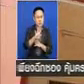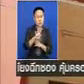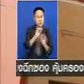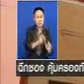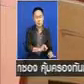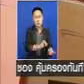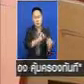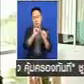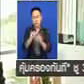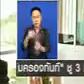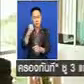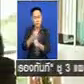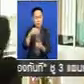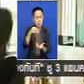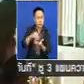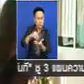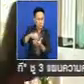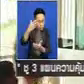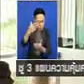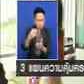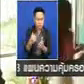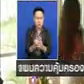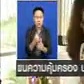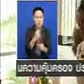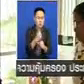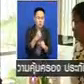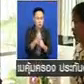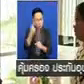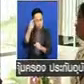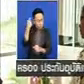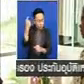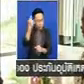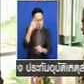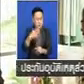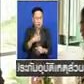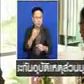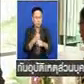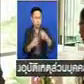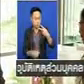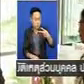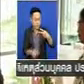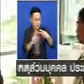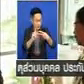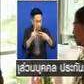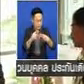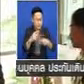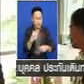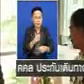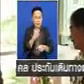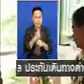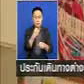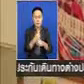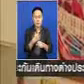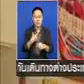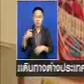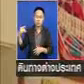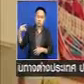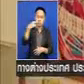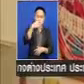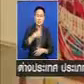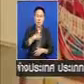ร่ร่อนอยู่ในเมืองหลวงนานหลายปีแต่ก็เป็นเด็กคนหนึ่งที่มีความฝันอยู่2ประการประการแรกก็คืออยากจะขึ้น